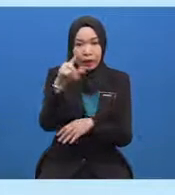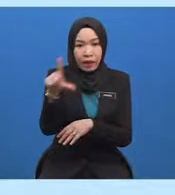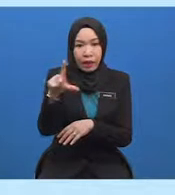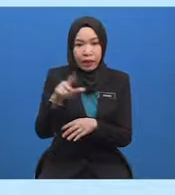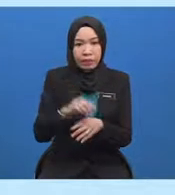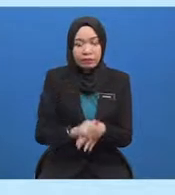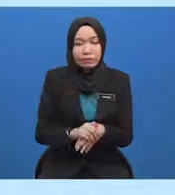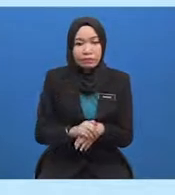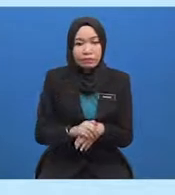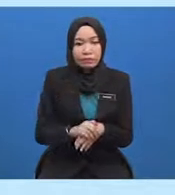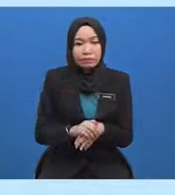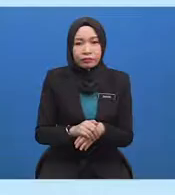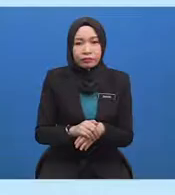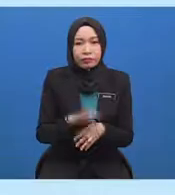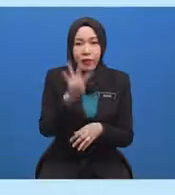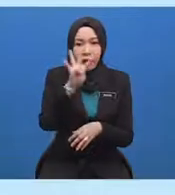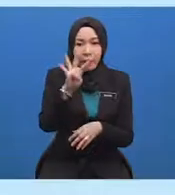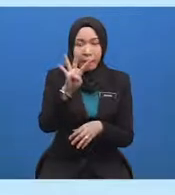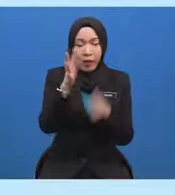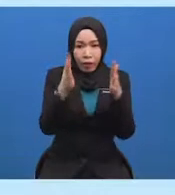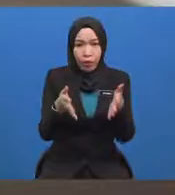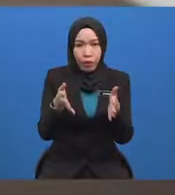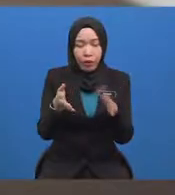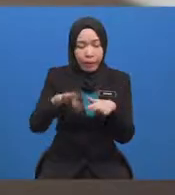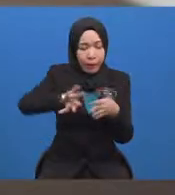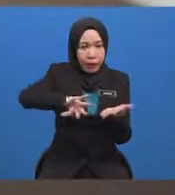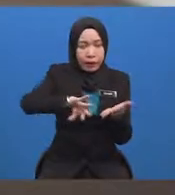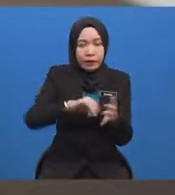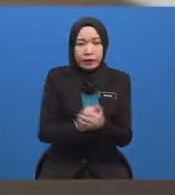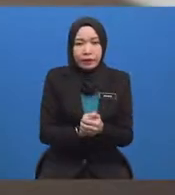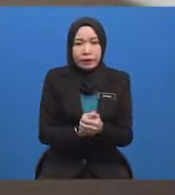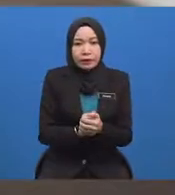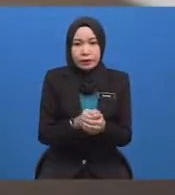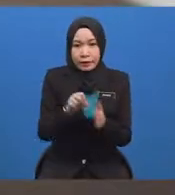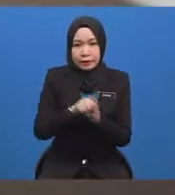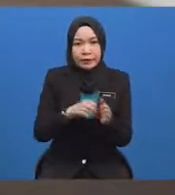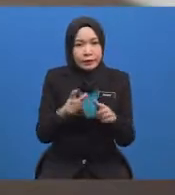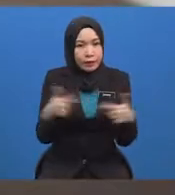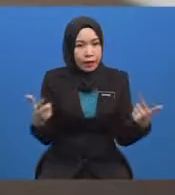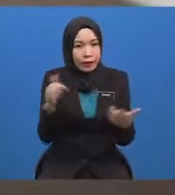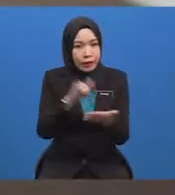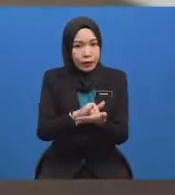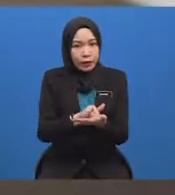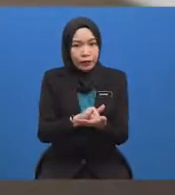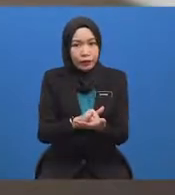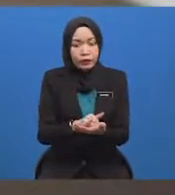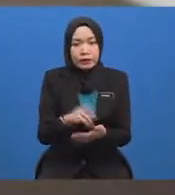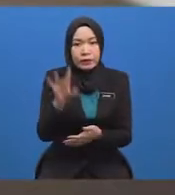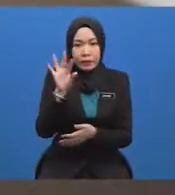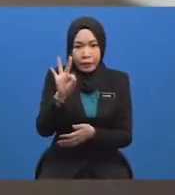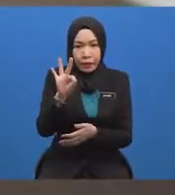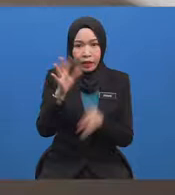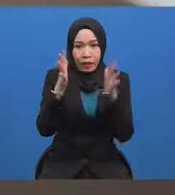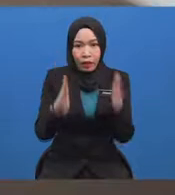empatnya Wow Selain itu sembilan orang pekerja pembinaan